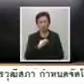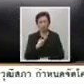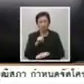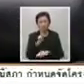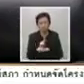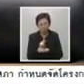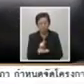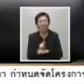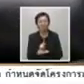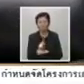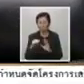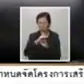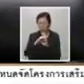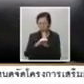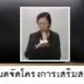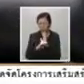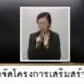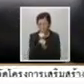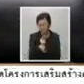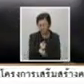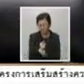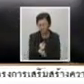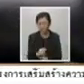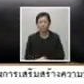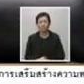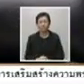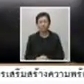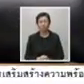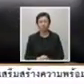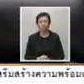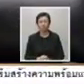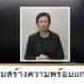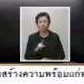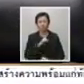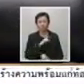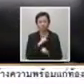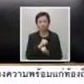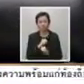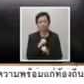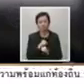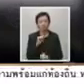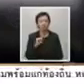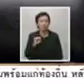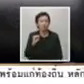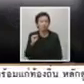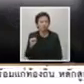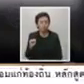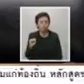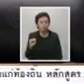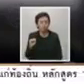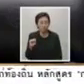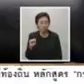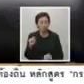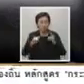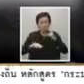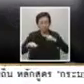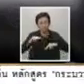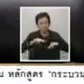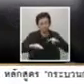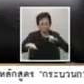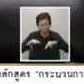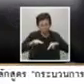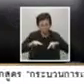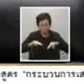วินิจฉัยและที่สำคัญครับท่านประธานครับการทำหน้าที่ของสมาชิกสภาผู้แทนราษฎรในการตรวจสอบ